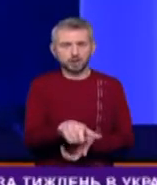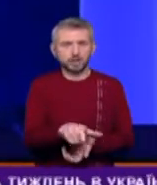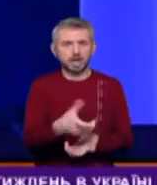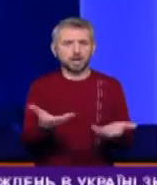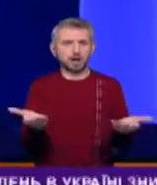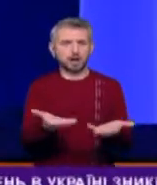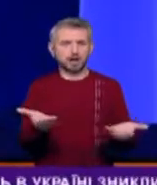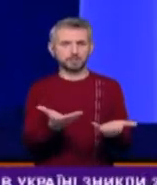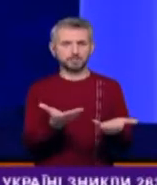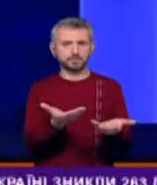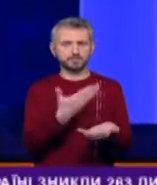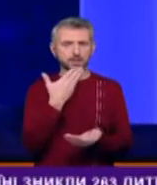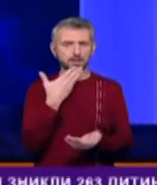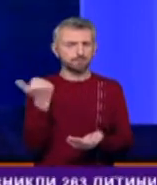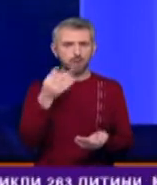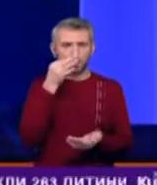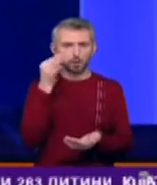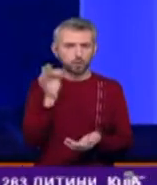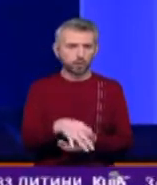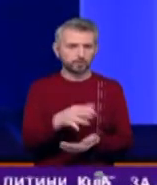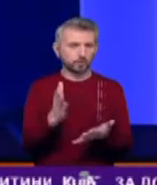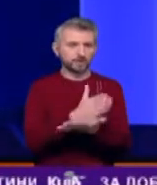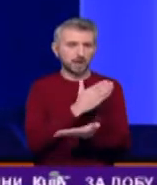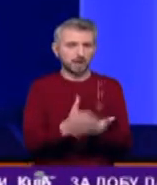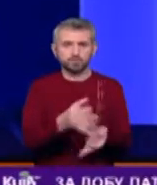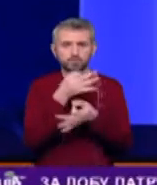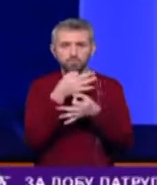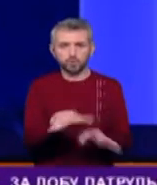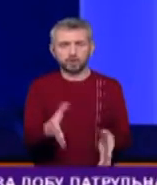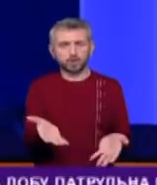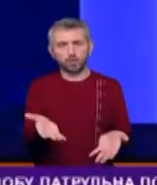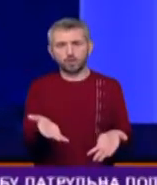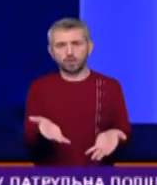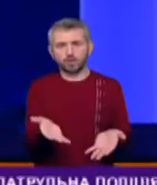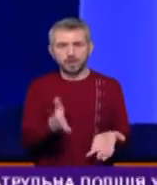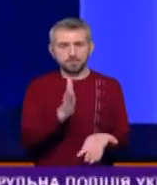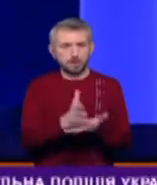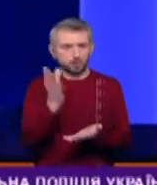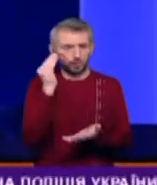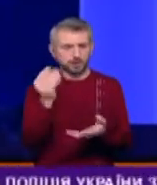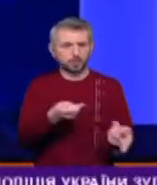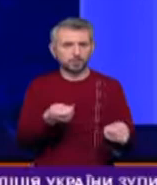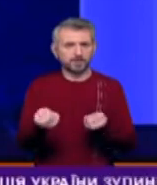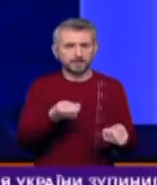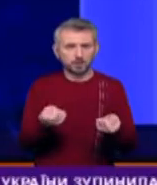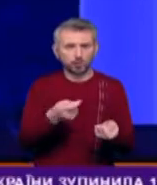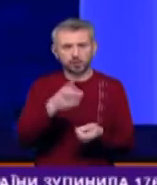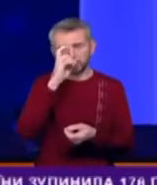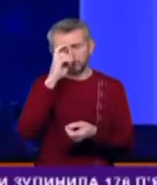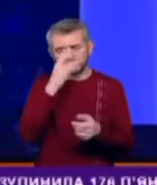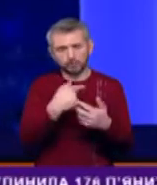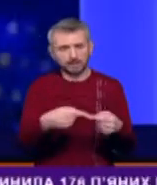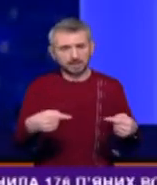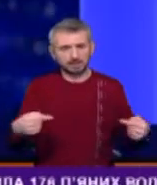яка не має досвіду там, взагалі будь-якого, ну, мається на увазі управлінського, державного і все таке